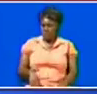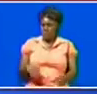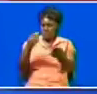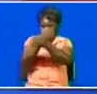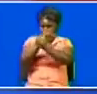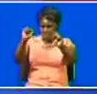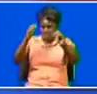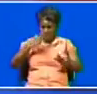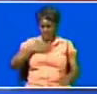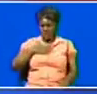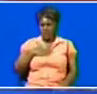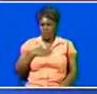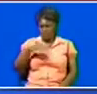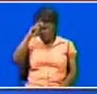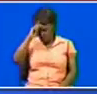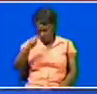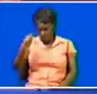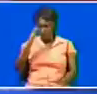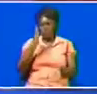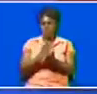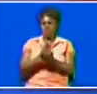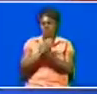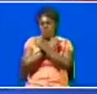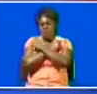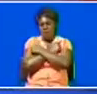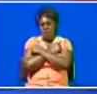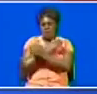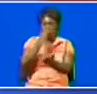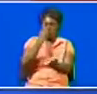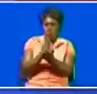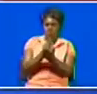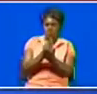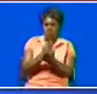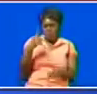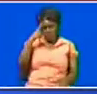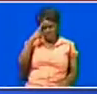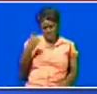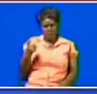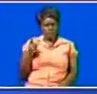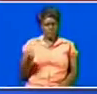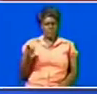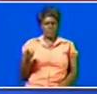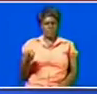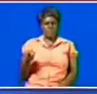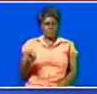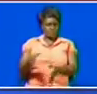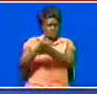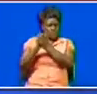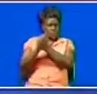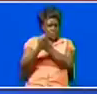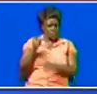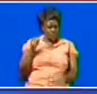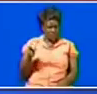wetu, tunakuheshimu, tunakupenda. Hii fitina unaona inakuja hii, hiyo handshake hiyo,